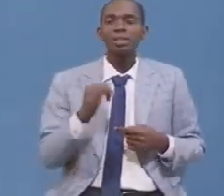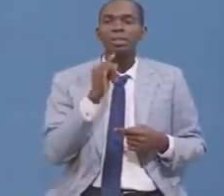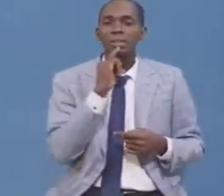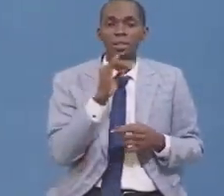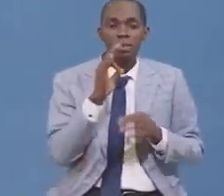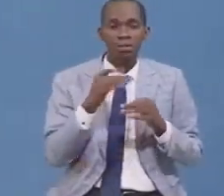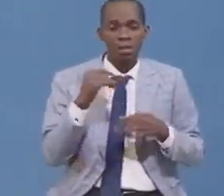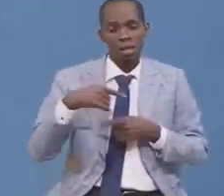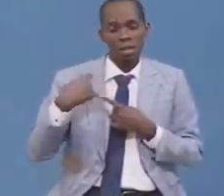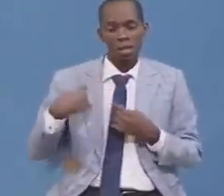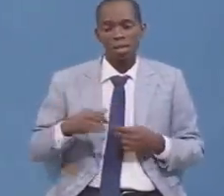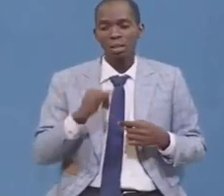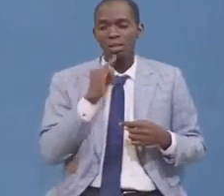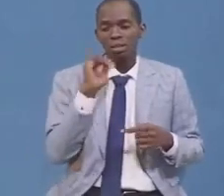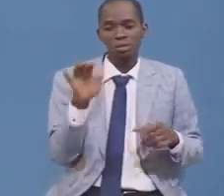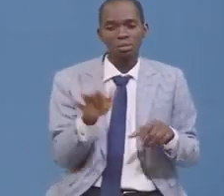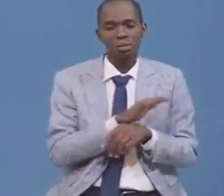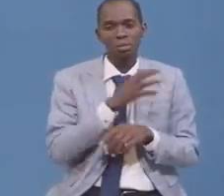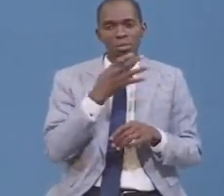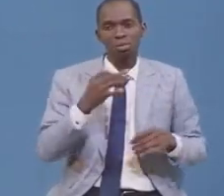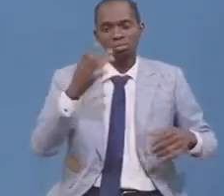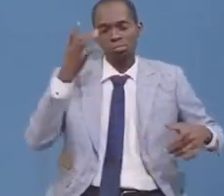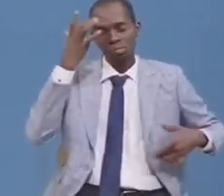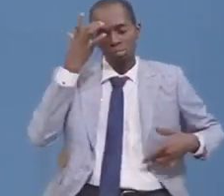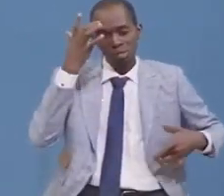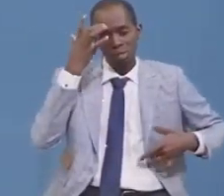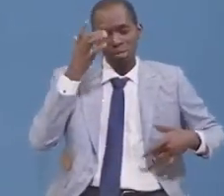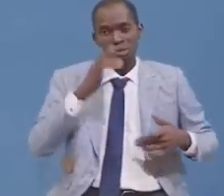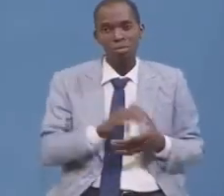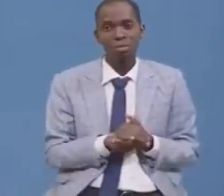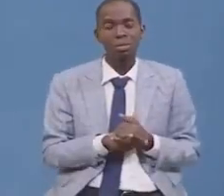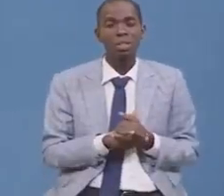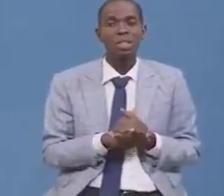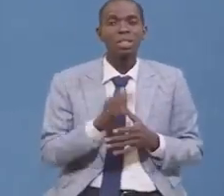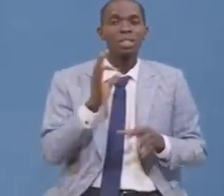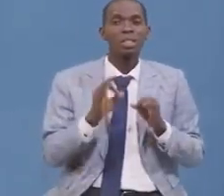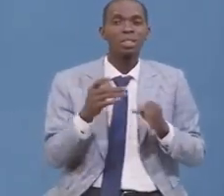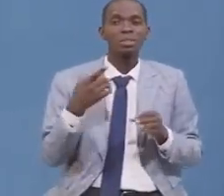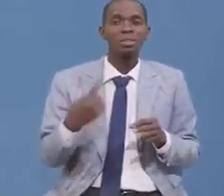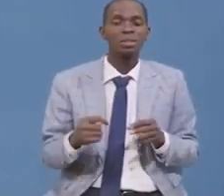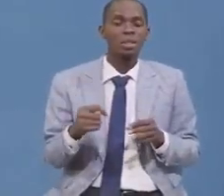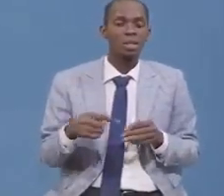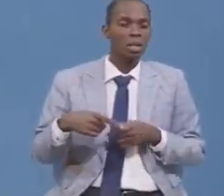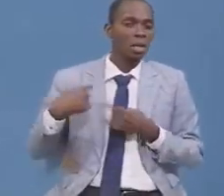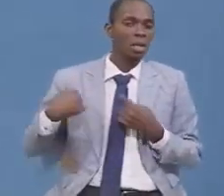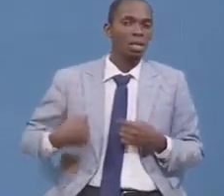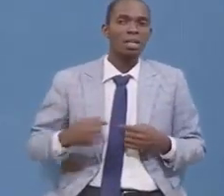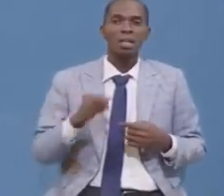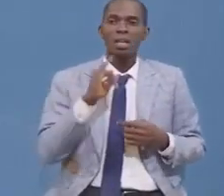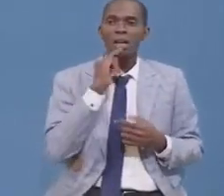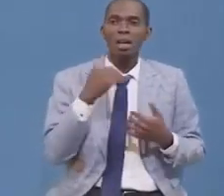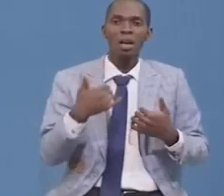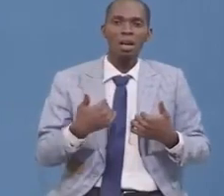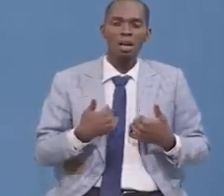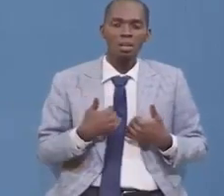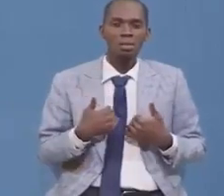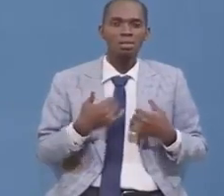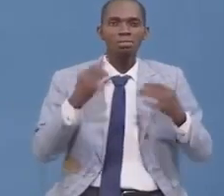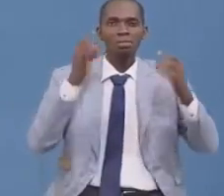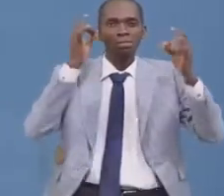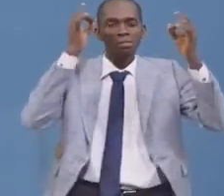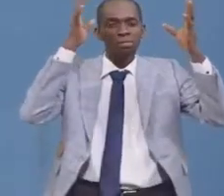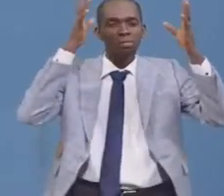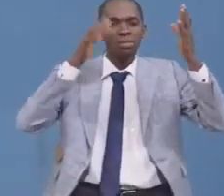diseased అయితే ఈ హృదయం రోగము గలది if the heart is having terrible